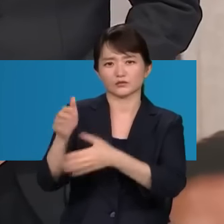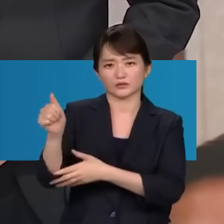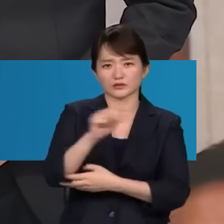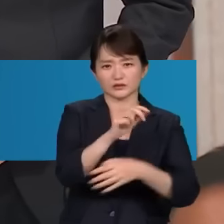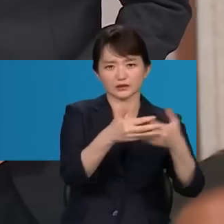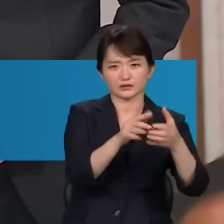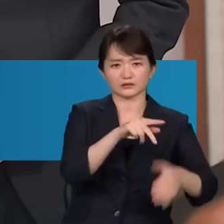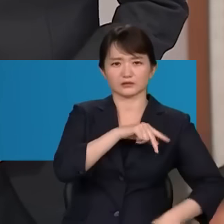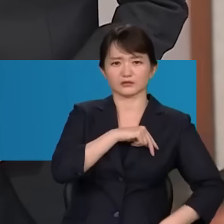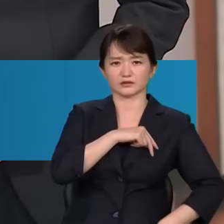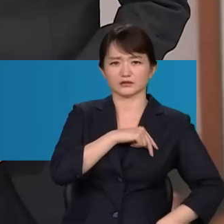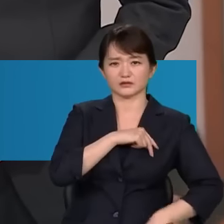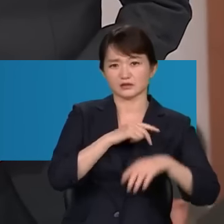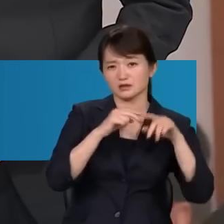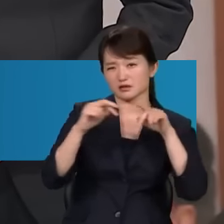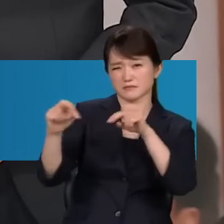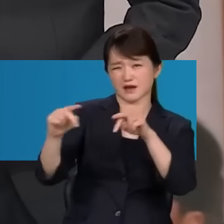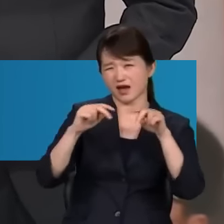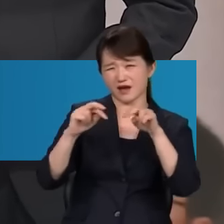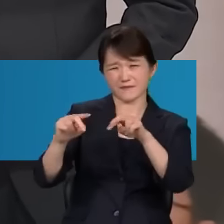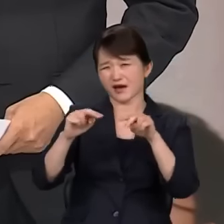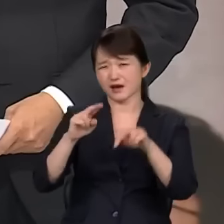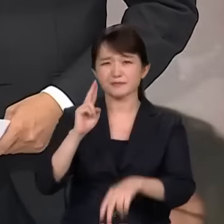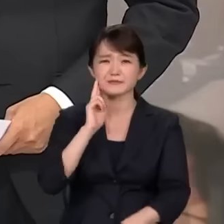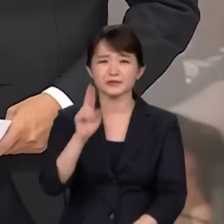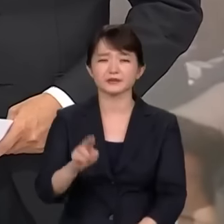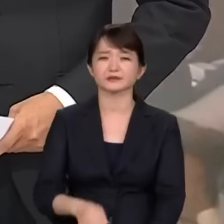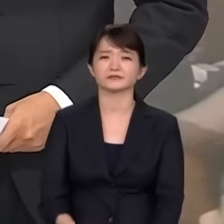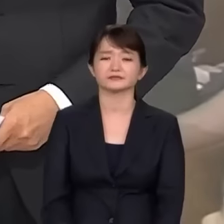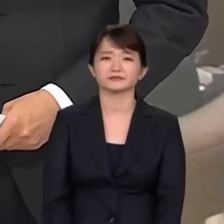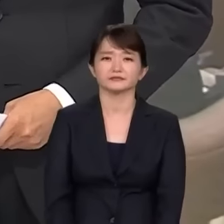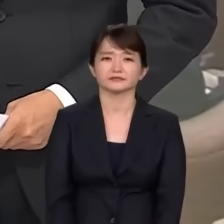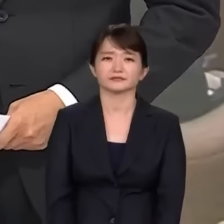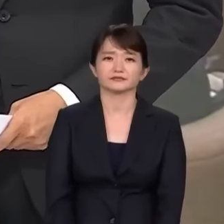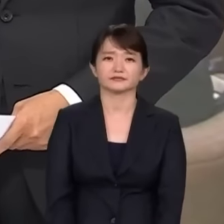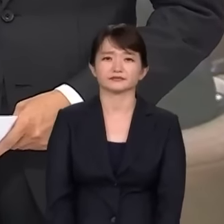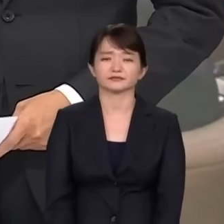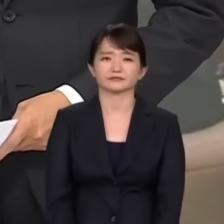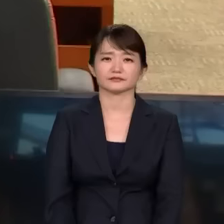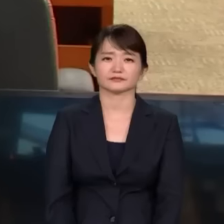야당 의원들 사이에 거친 설전이 벌어졌습니다. 이 소식은 김필중 기자입니다.